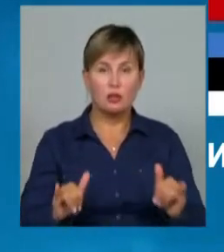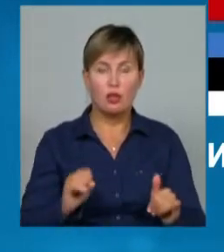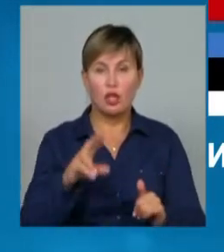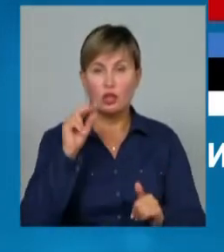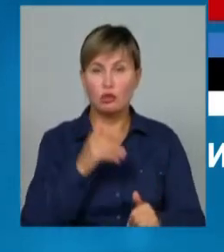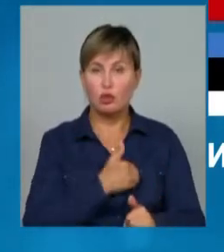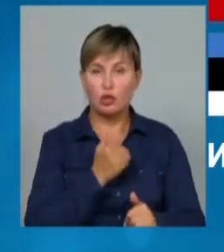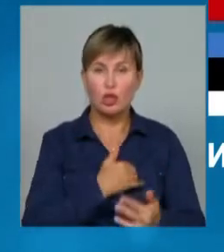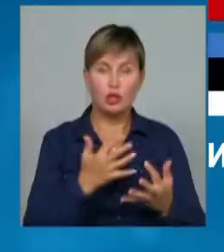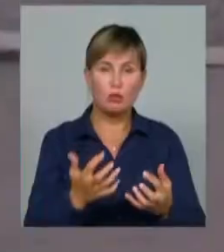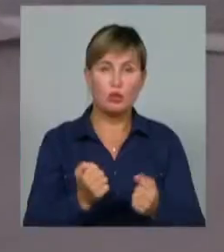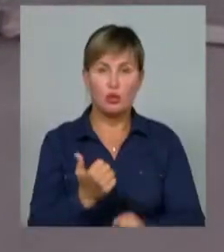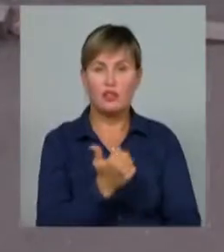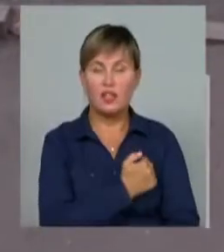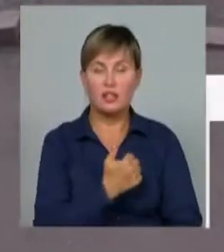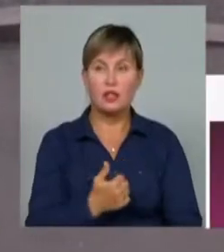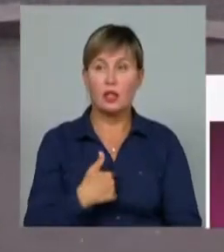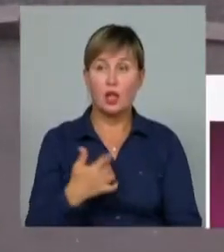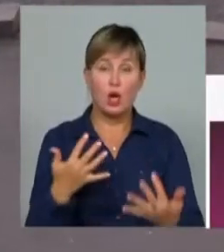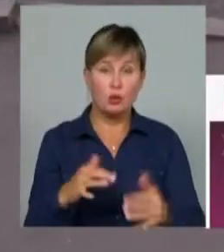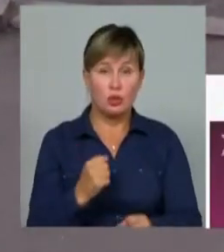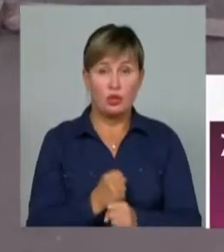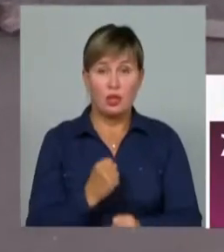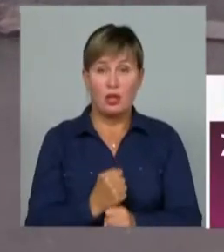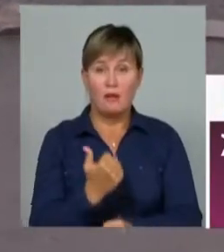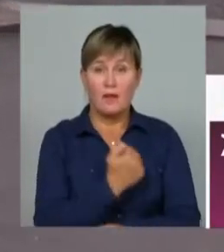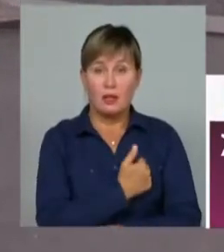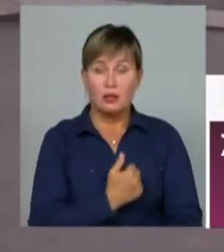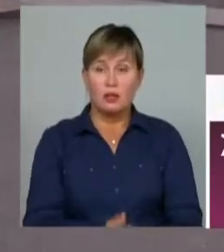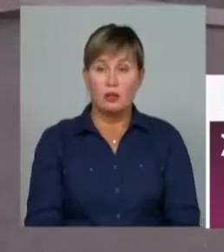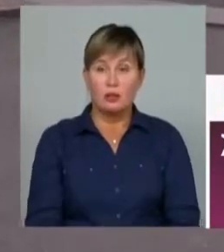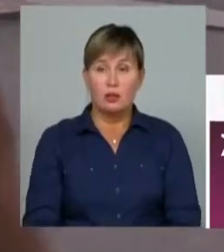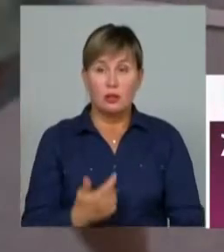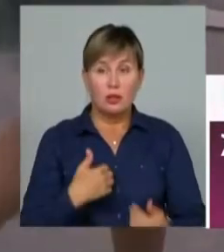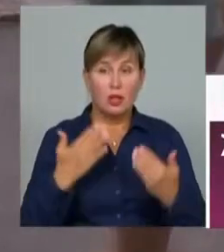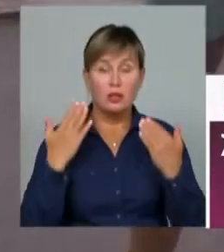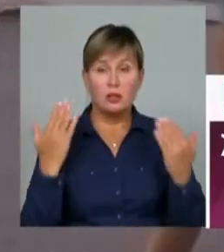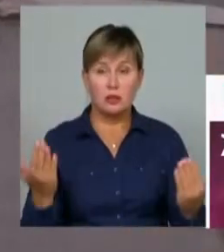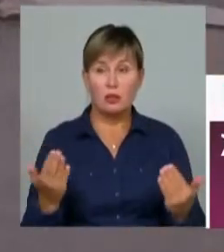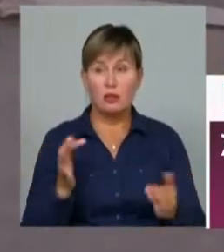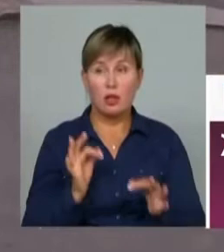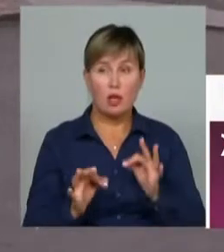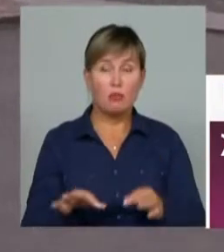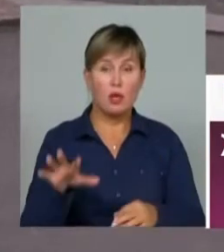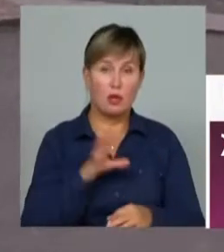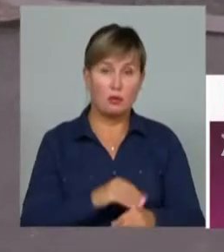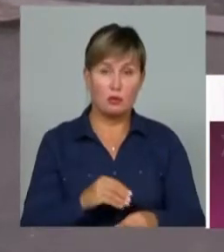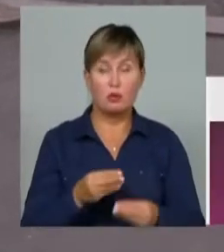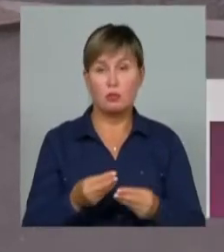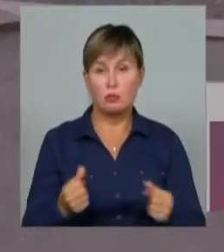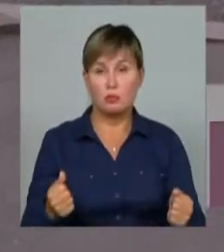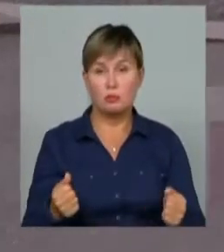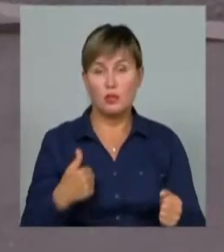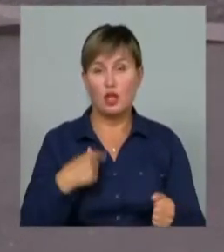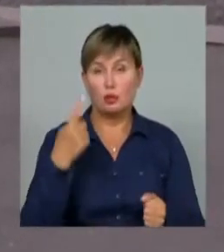число желающих получить вакцину. Ну, я уже сделала вакцину, собственно. Я не знаю, нормально все перенесла хорошо. Собственно,